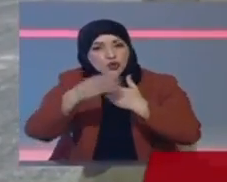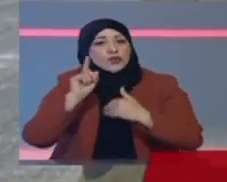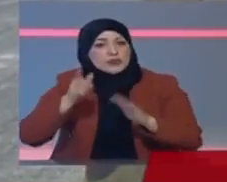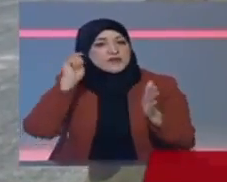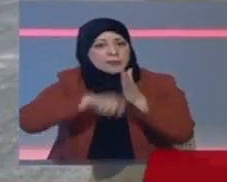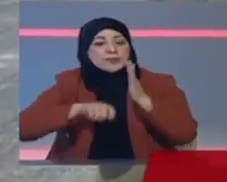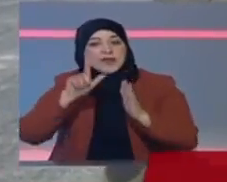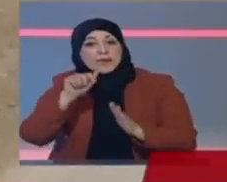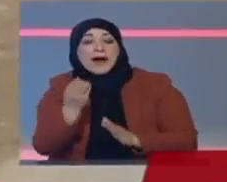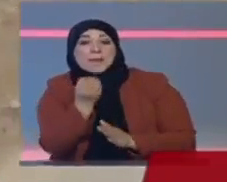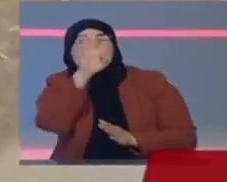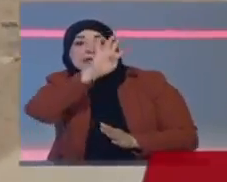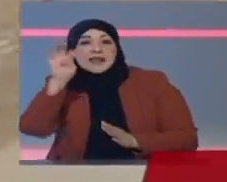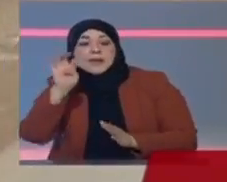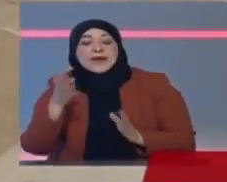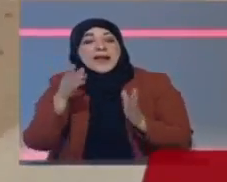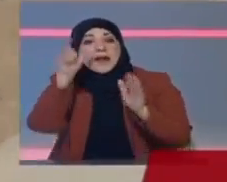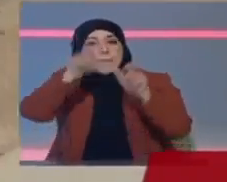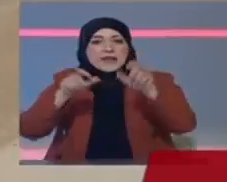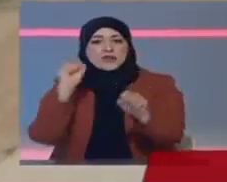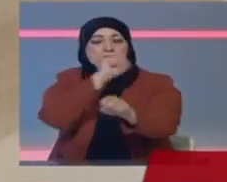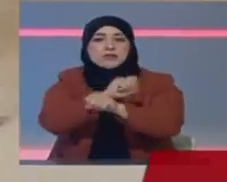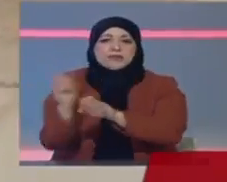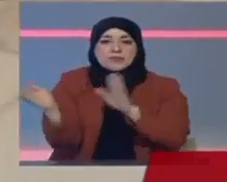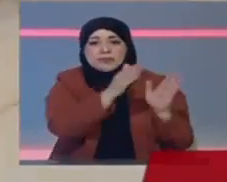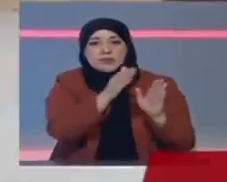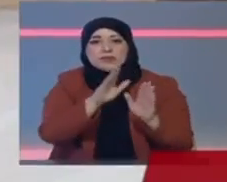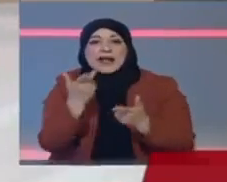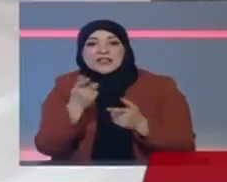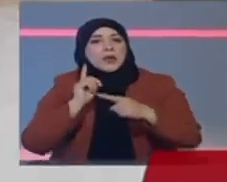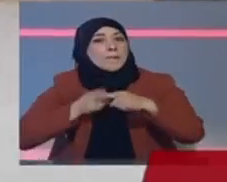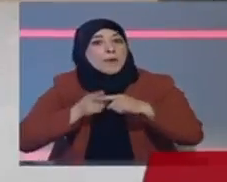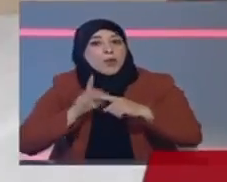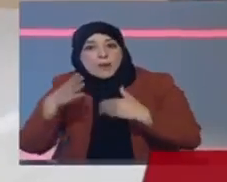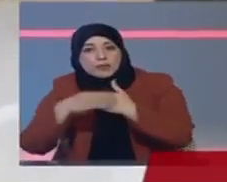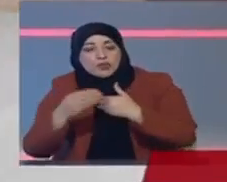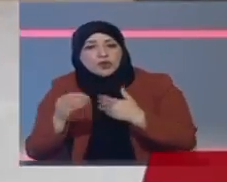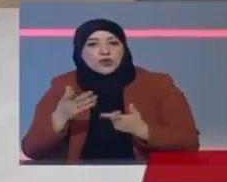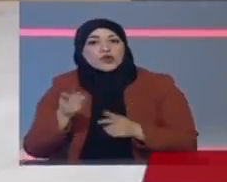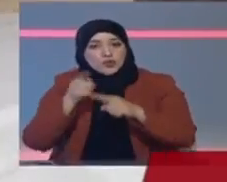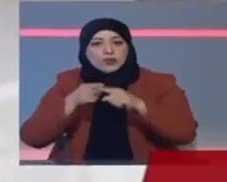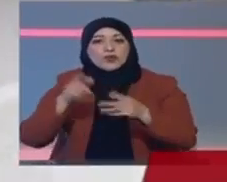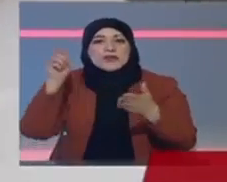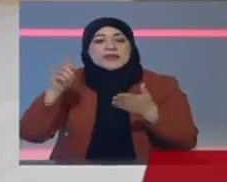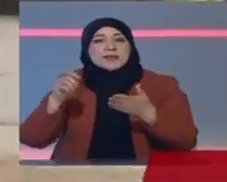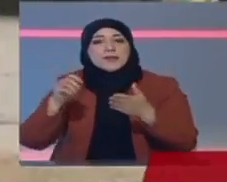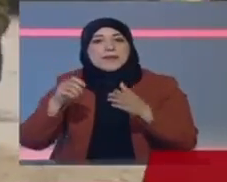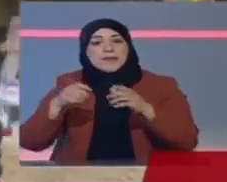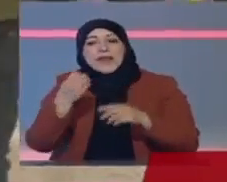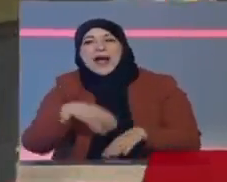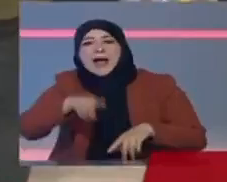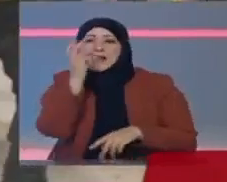ايقاف اختراق حظر التجول اضافه الى سحب طيب ا اكثر من اربع الاف